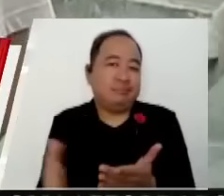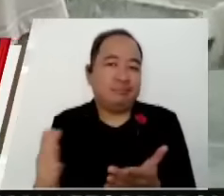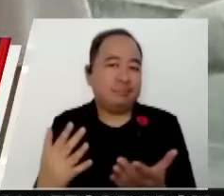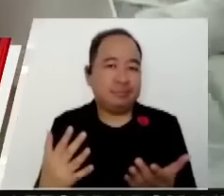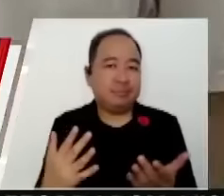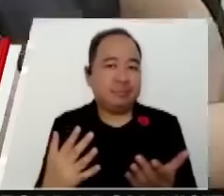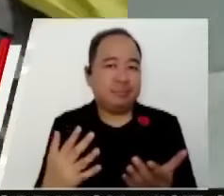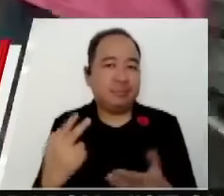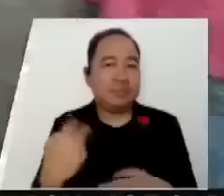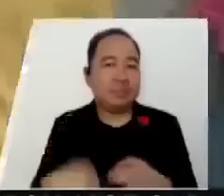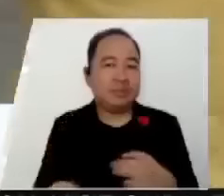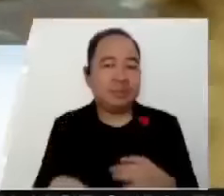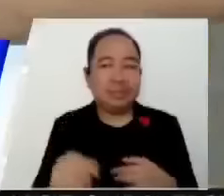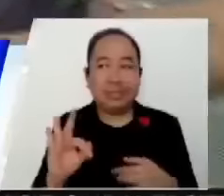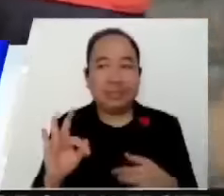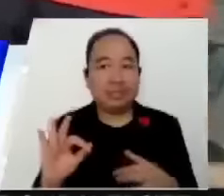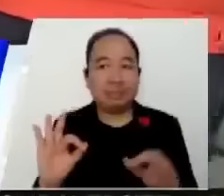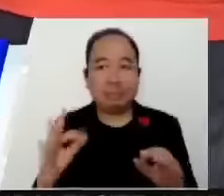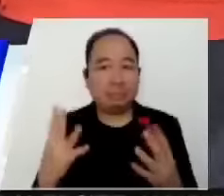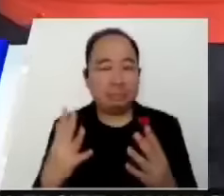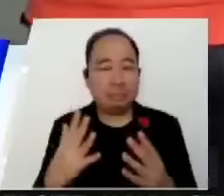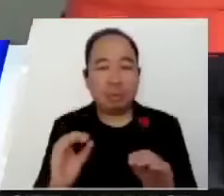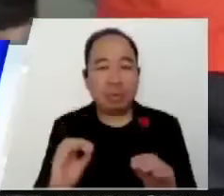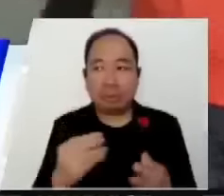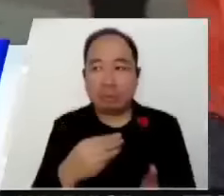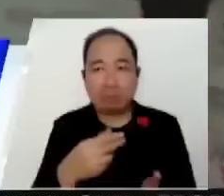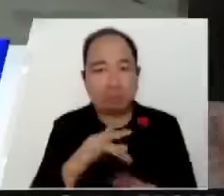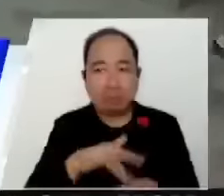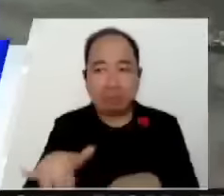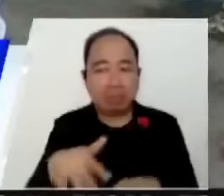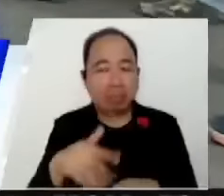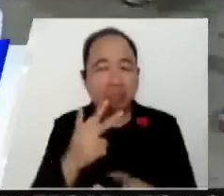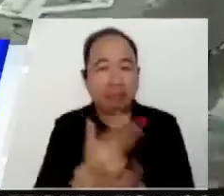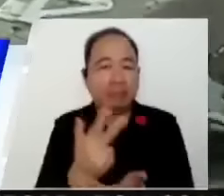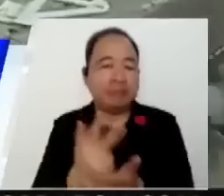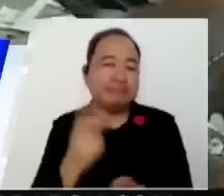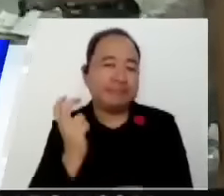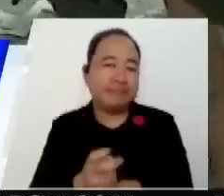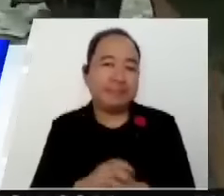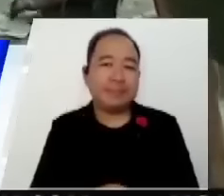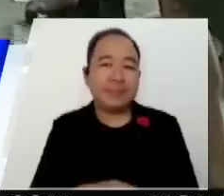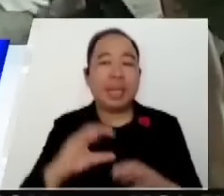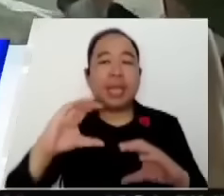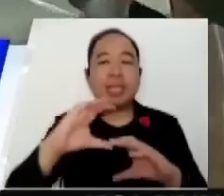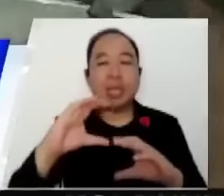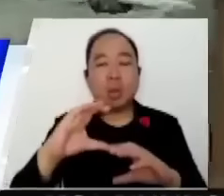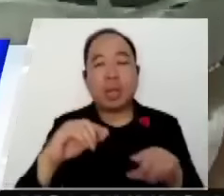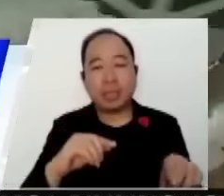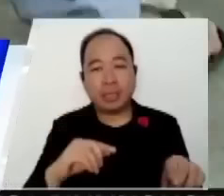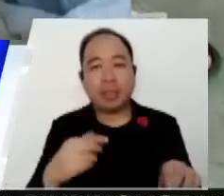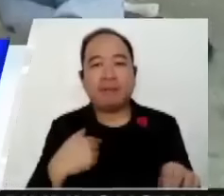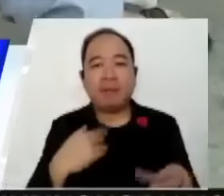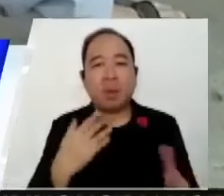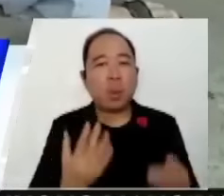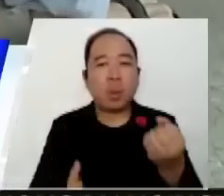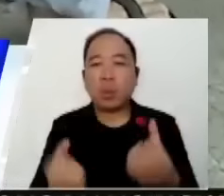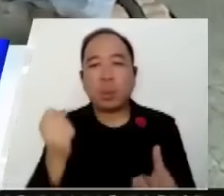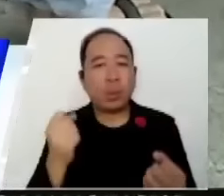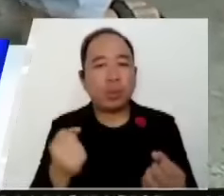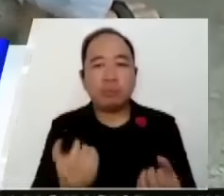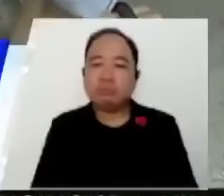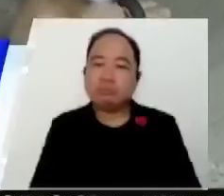talagang walang parking. Sa Caloocan City, sa Dagat-Dagatan Avenue, kanya-kanyang alis ng gamit o paninda